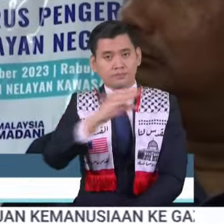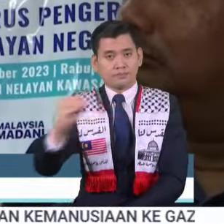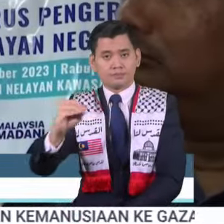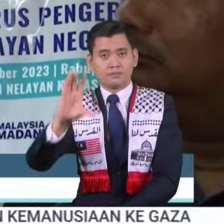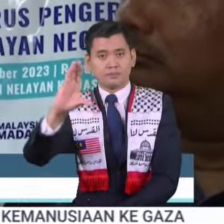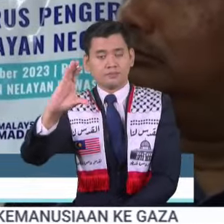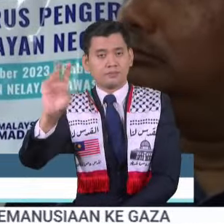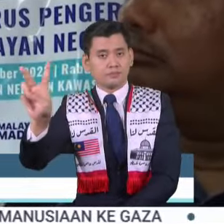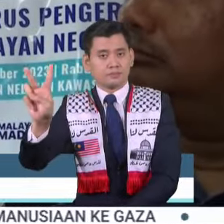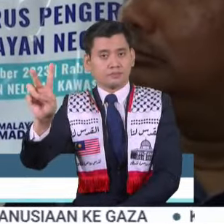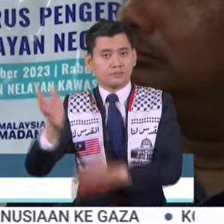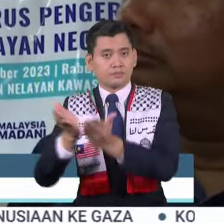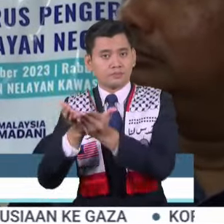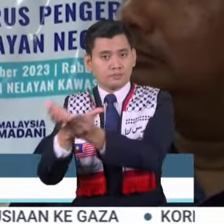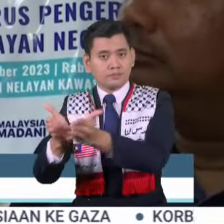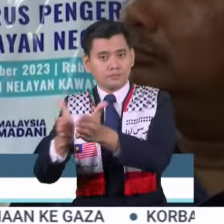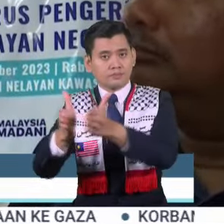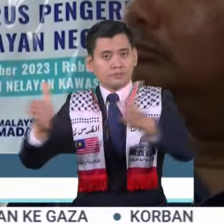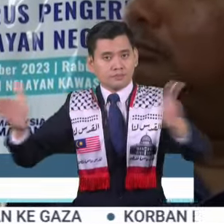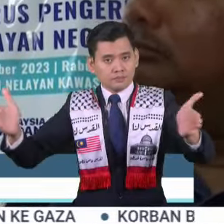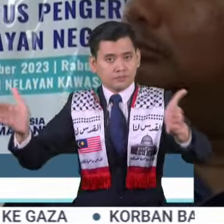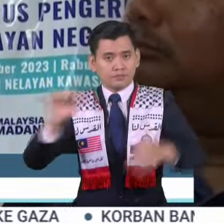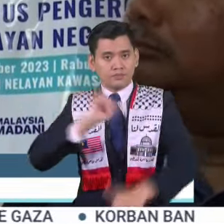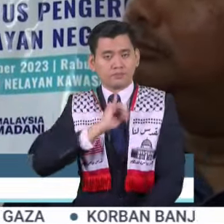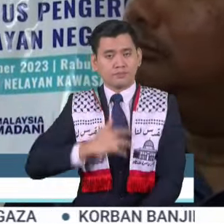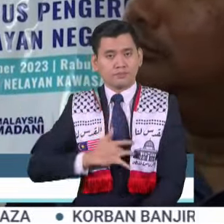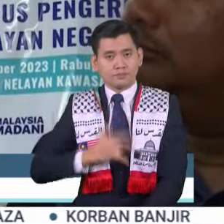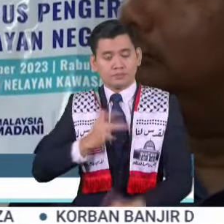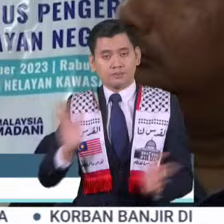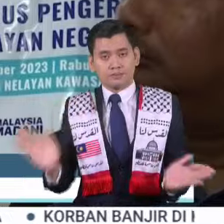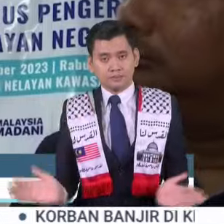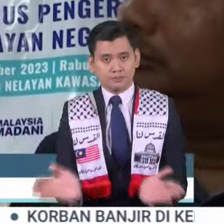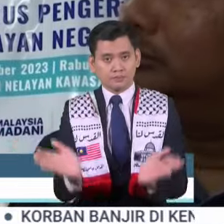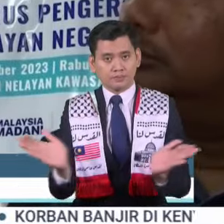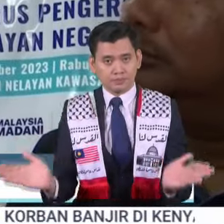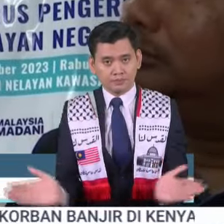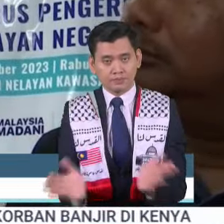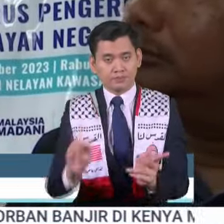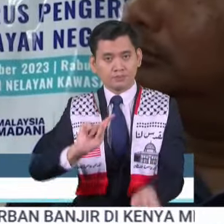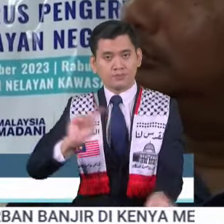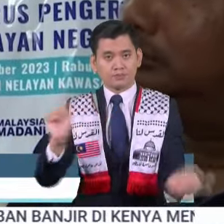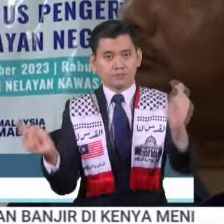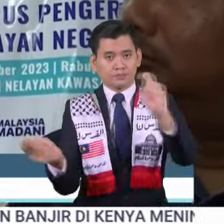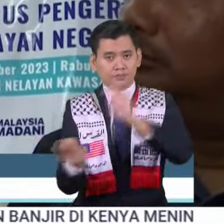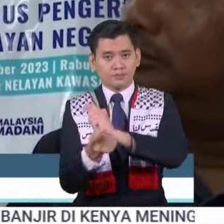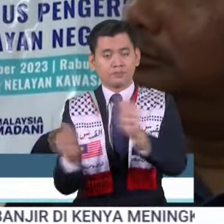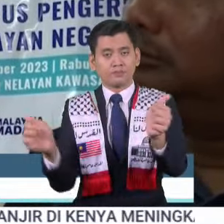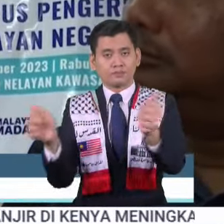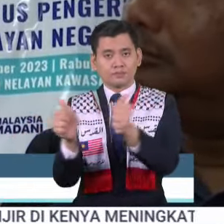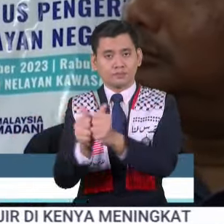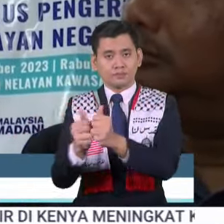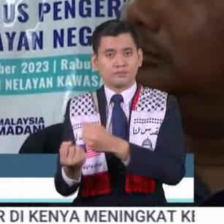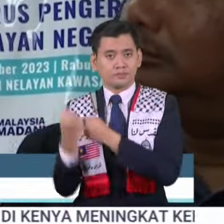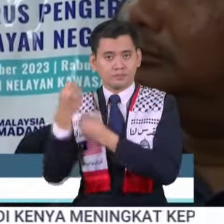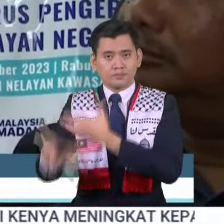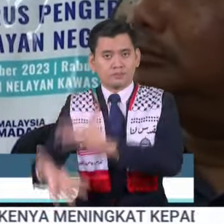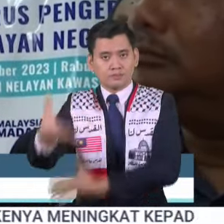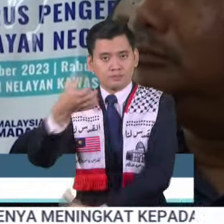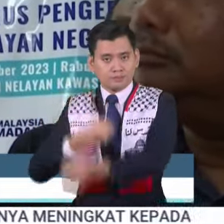mereka besar sebab itu saya sentiasa menggalakkan ada transformasi di kalangan nelayan ni untuk